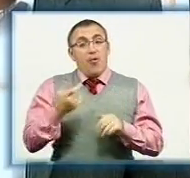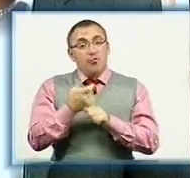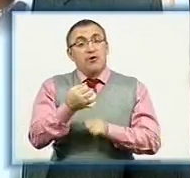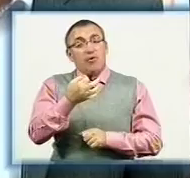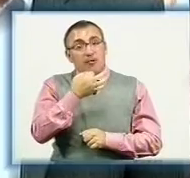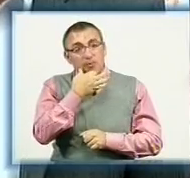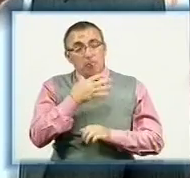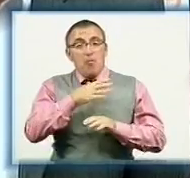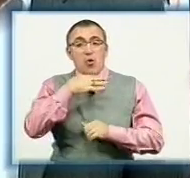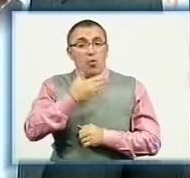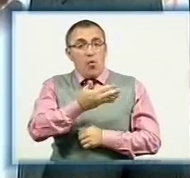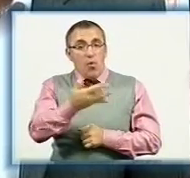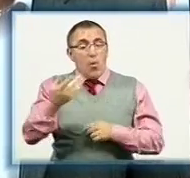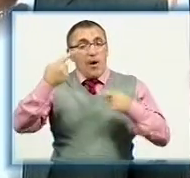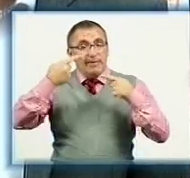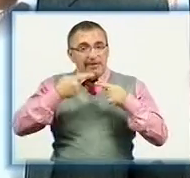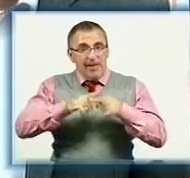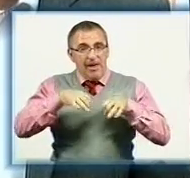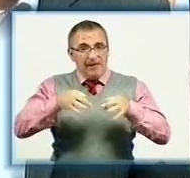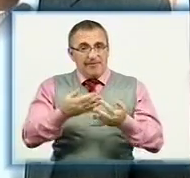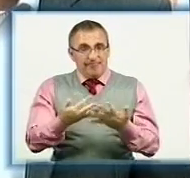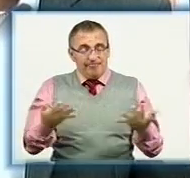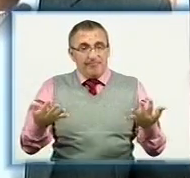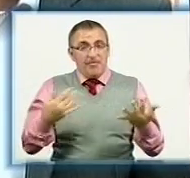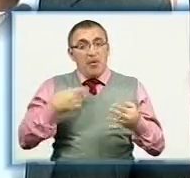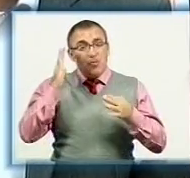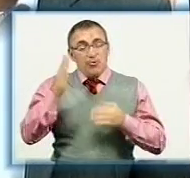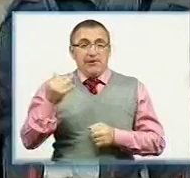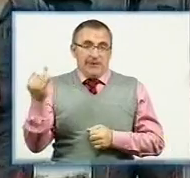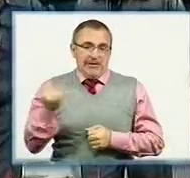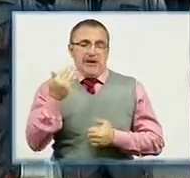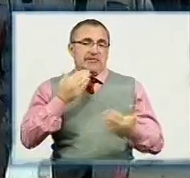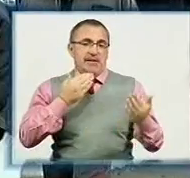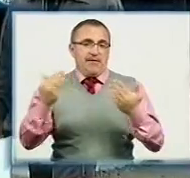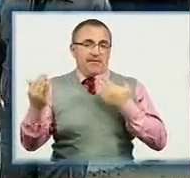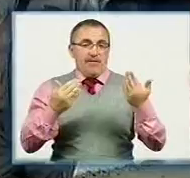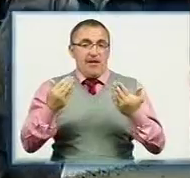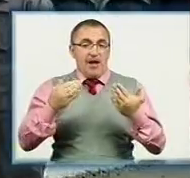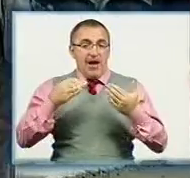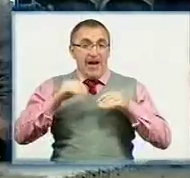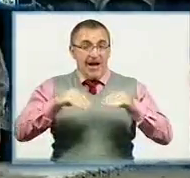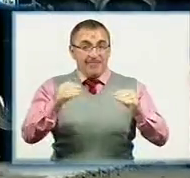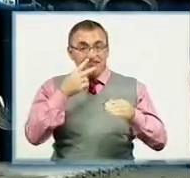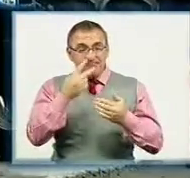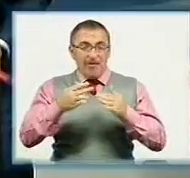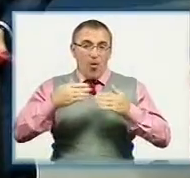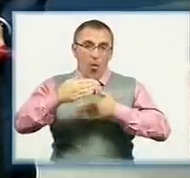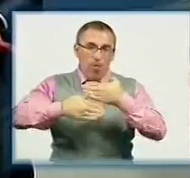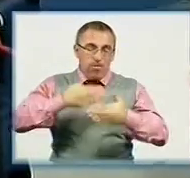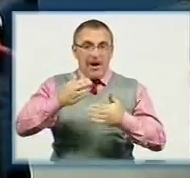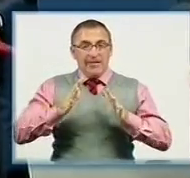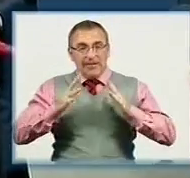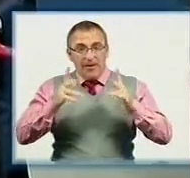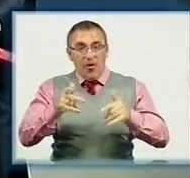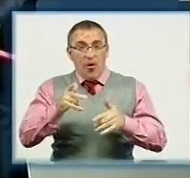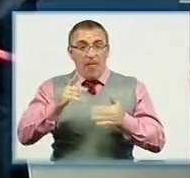дуже багато техніки, тоді думаю, що буде хороша виставка. Поки аграрії розглядають комбайни та трактори, в павільйоні